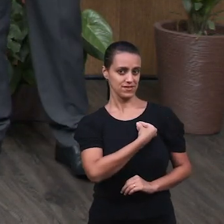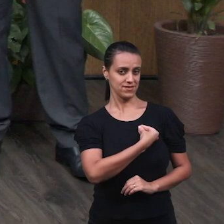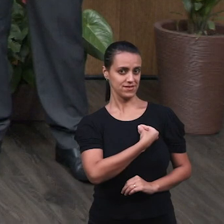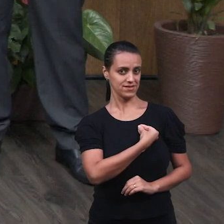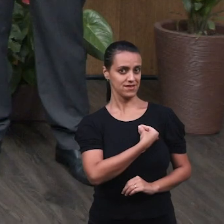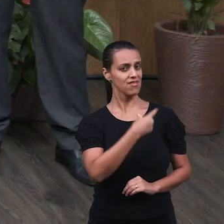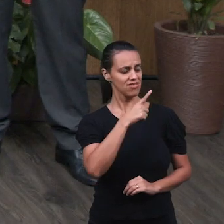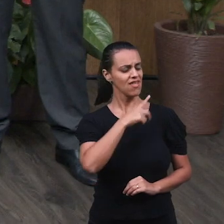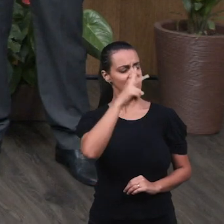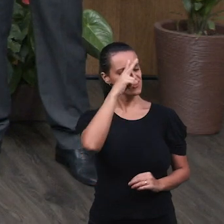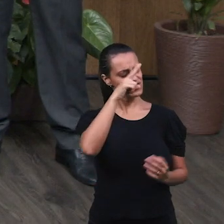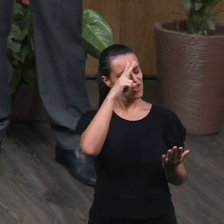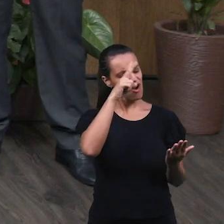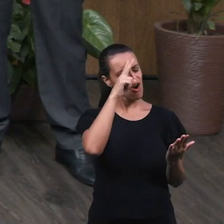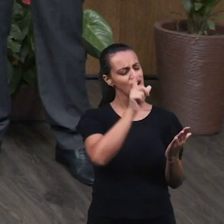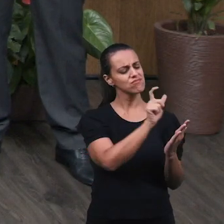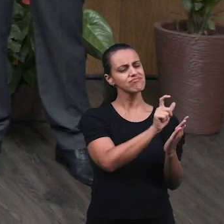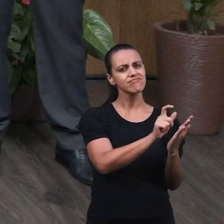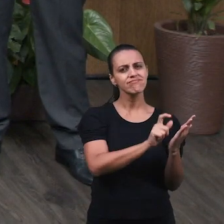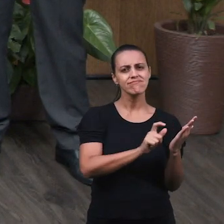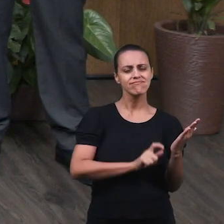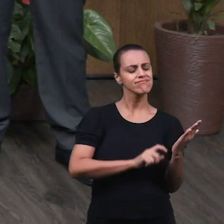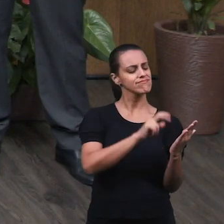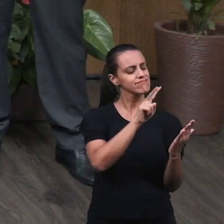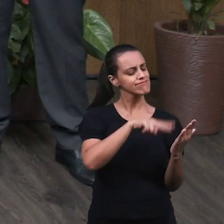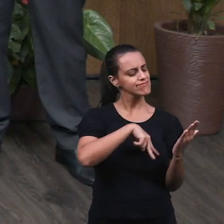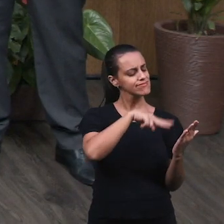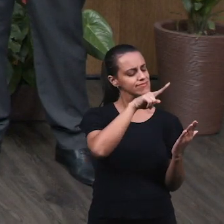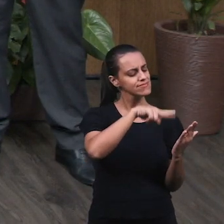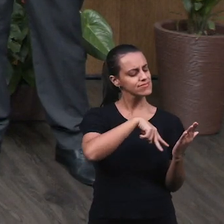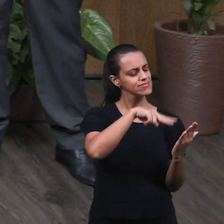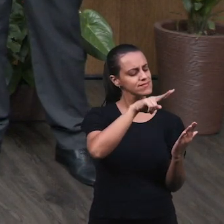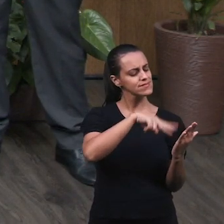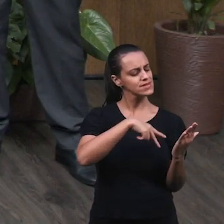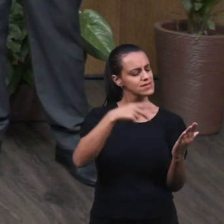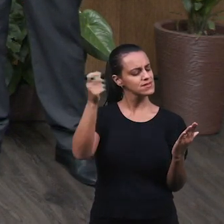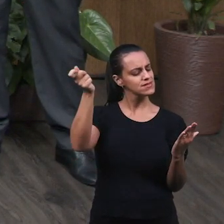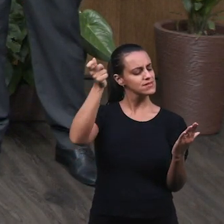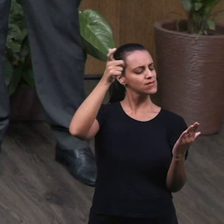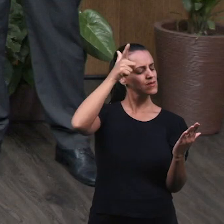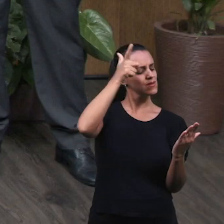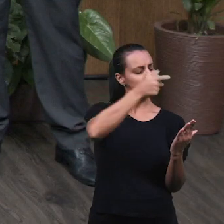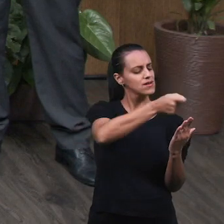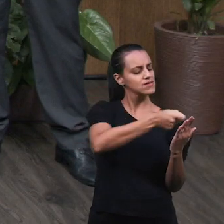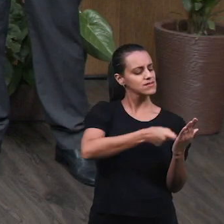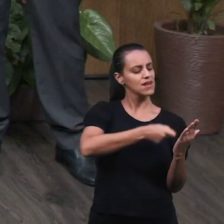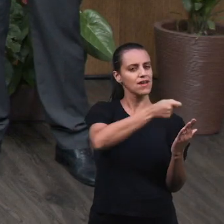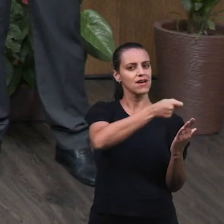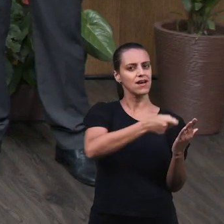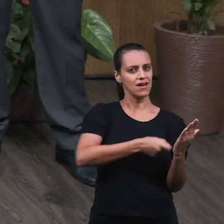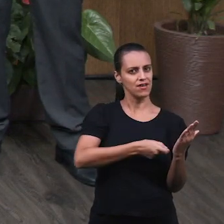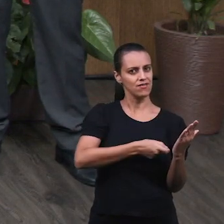on retrouve une histoire qui a été inspirée et pointe le chemin.